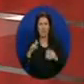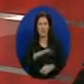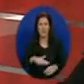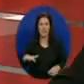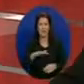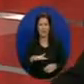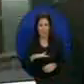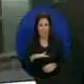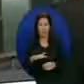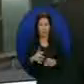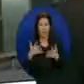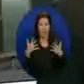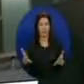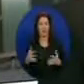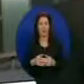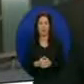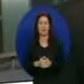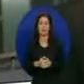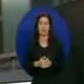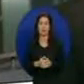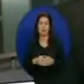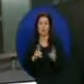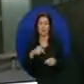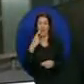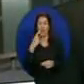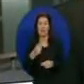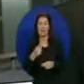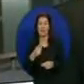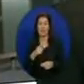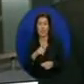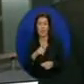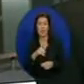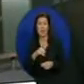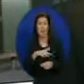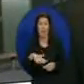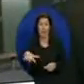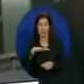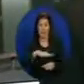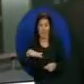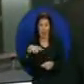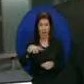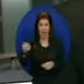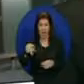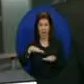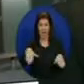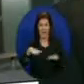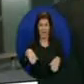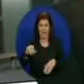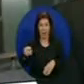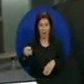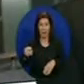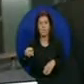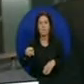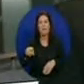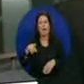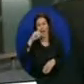הרבה מאוד שנים. במזרח התיכון, או נגיד במזרח הים התיכון, היה אולי רק אירוע אחד באותו סדר גודל,